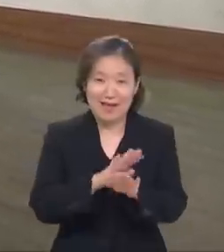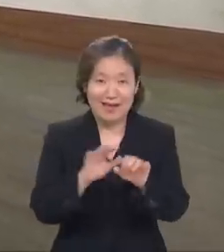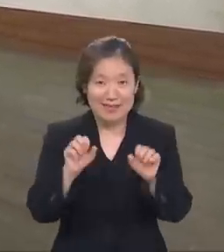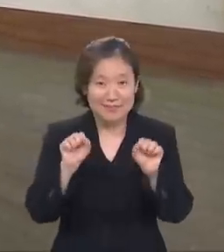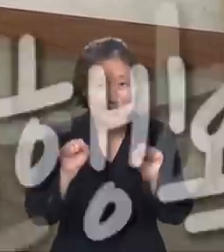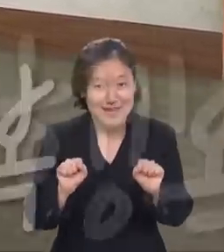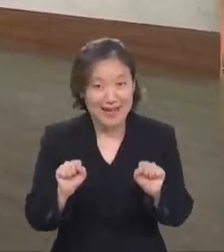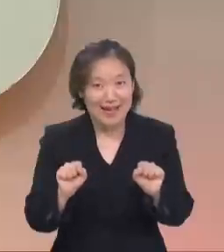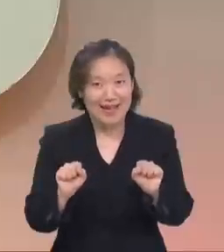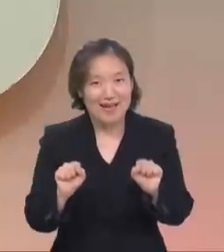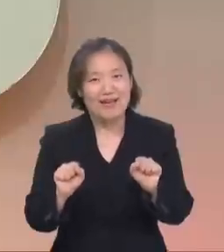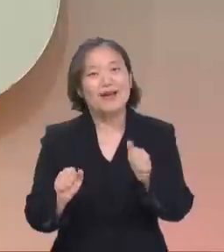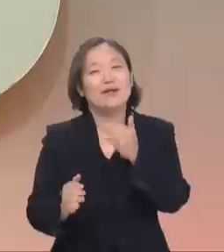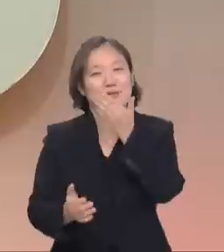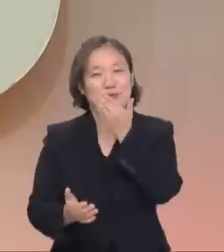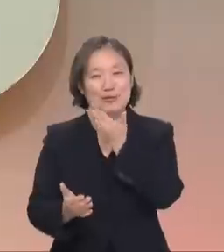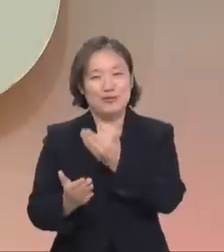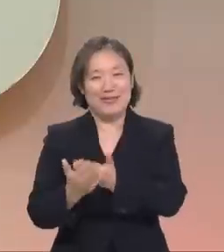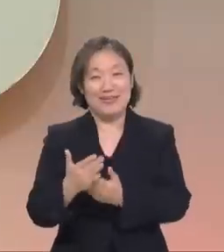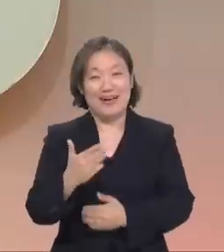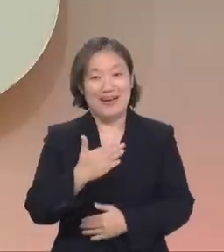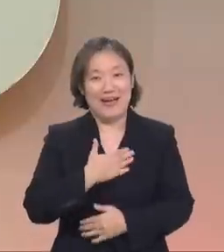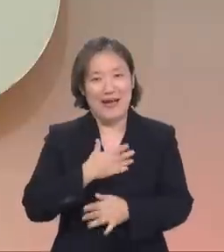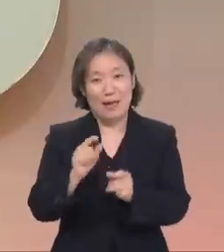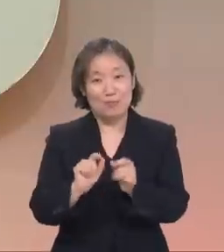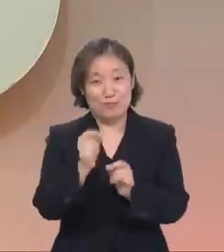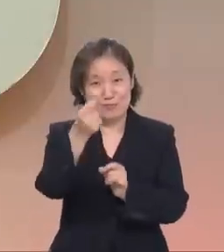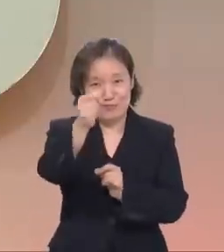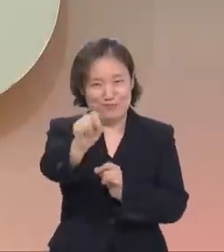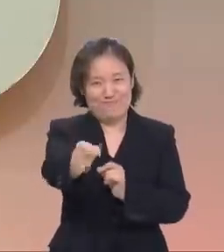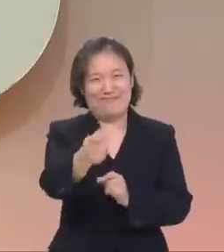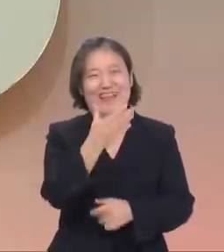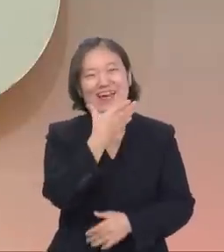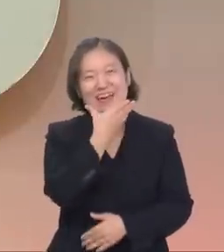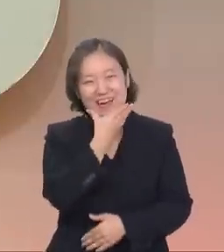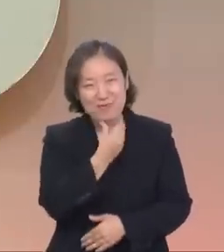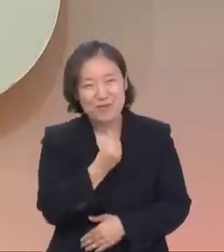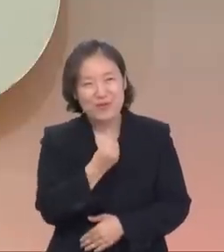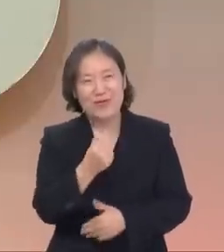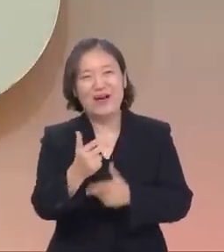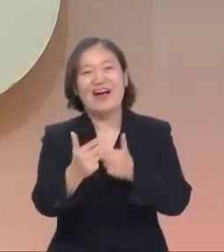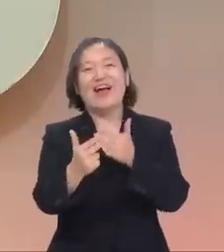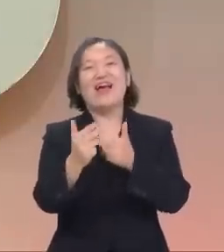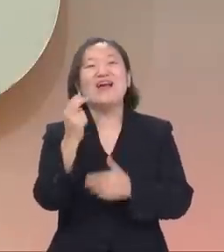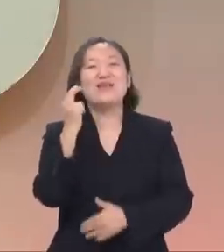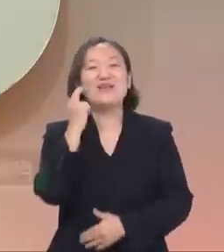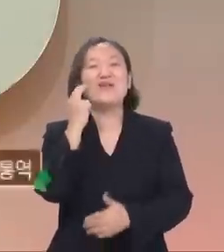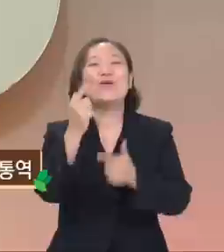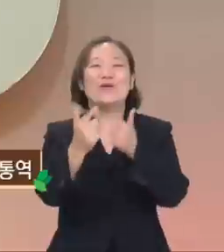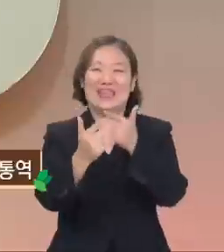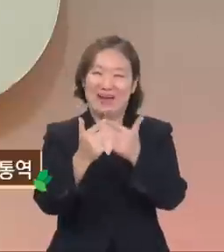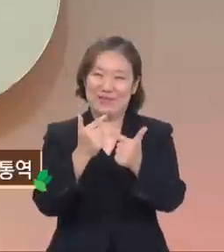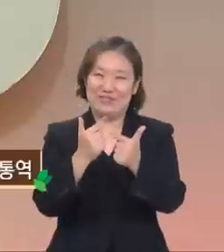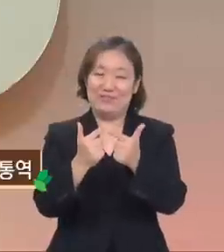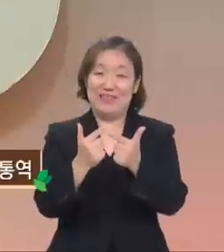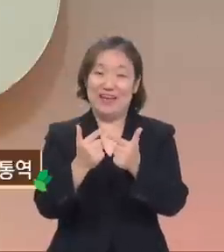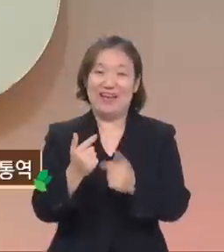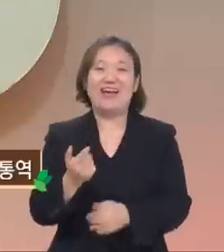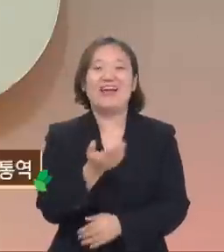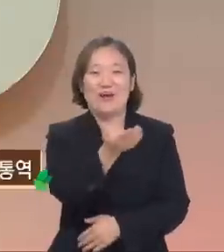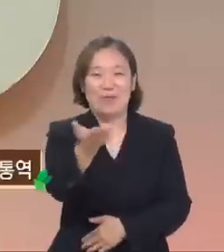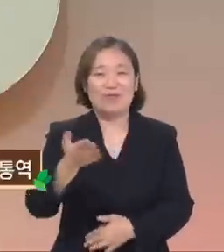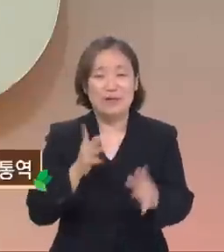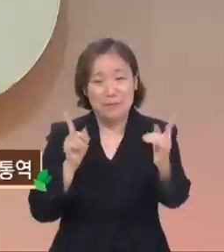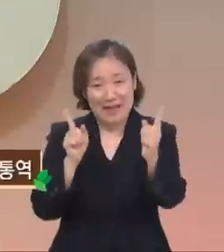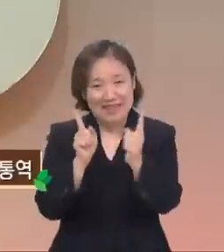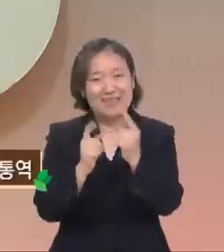안녕하십니까 소중한 나 무한 행복 소나무 시간입니다 만나서 반갑습니다